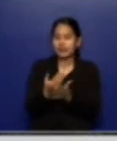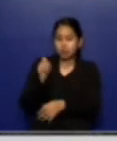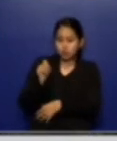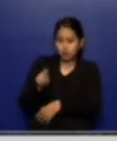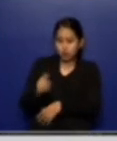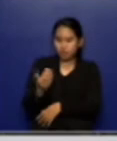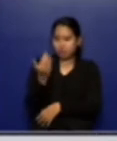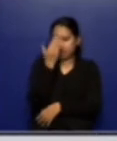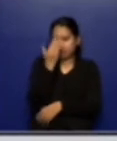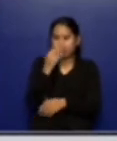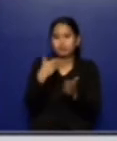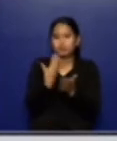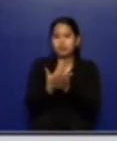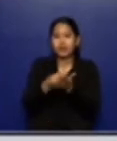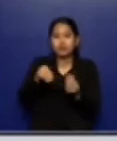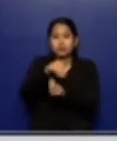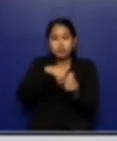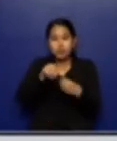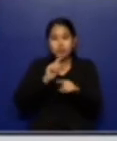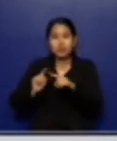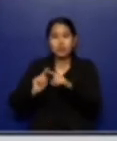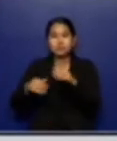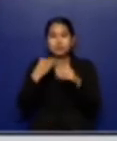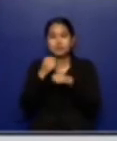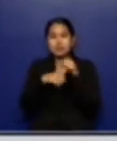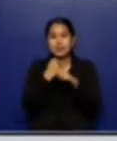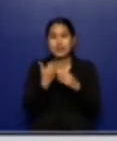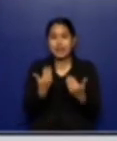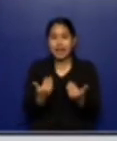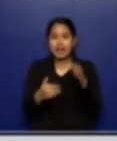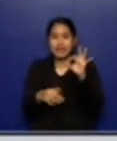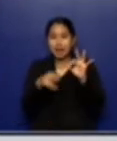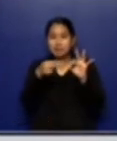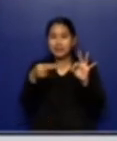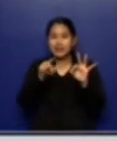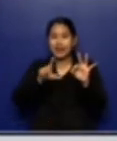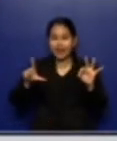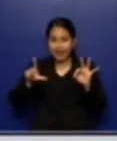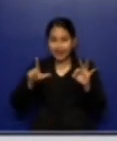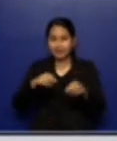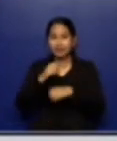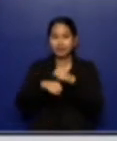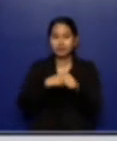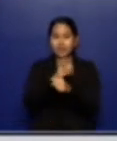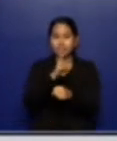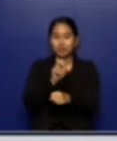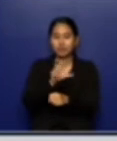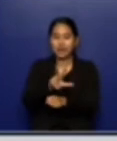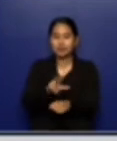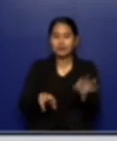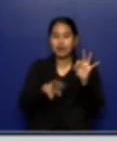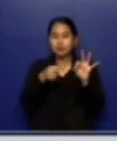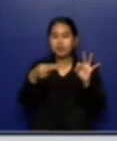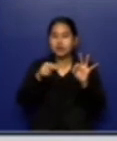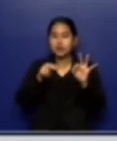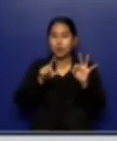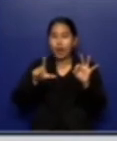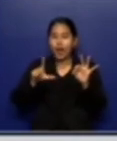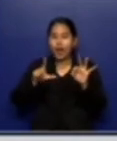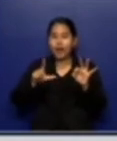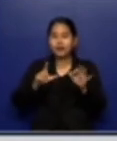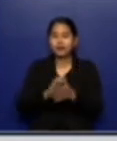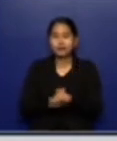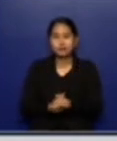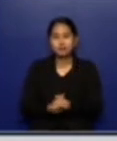เป็นนะครับปีนี้ 90,000 ล้านปี63 90,000 กว่านะครับตัวเลขกล